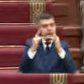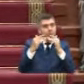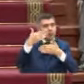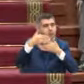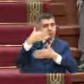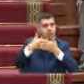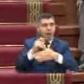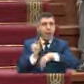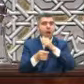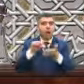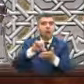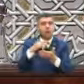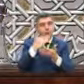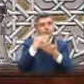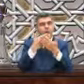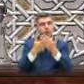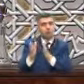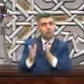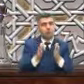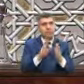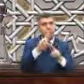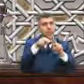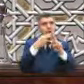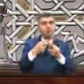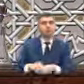القروي وشكرا. السيد الوزير، جوابكم.